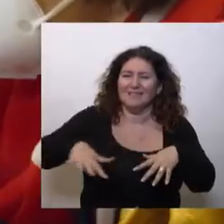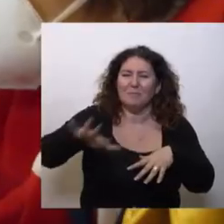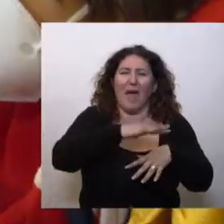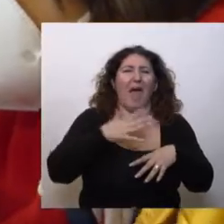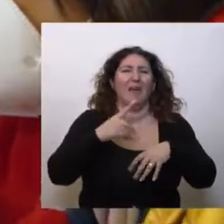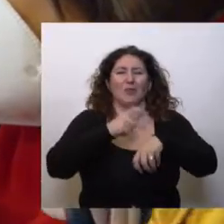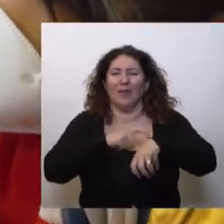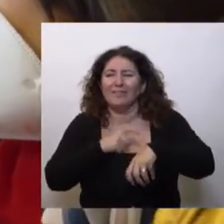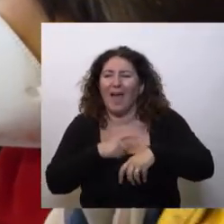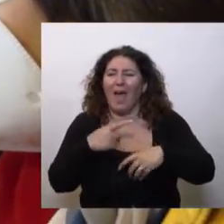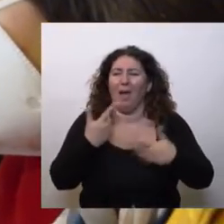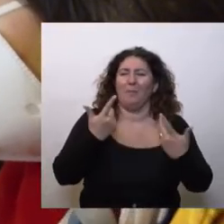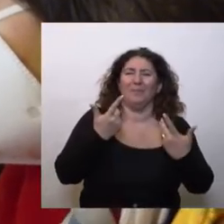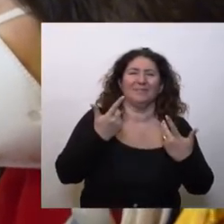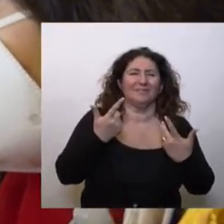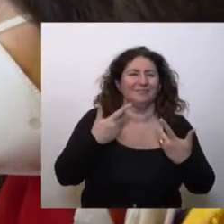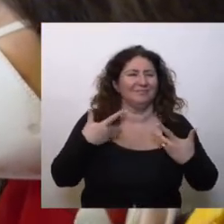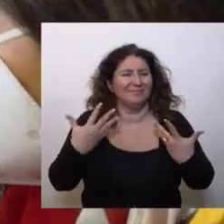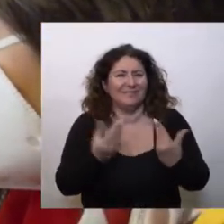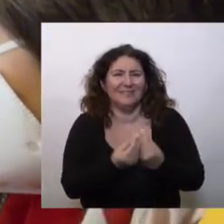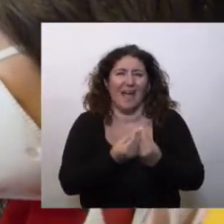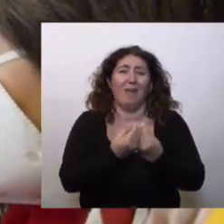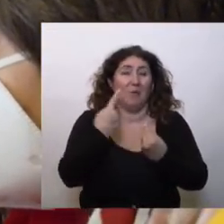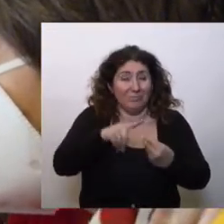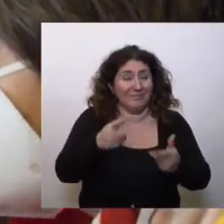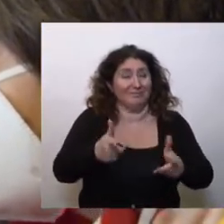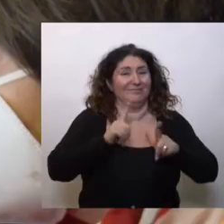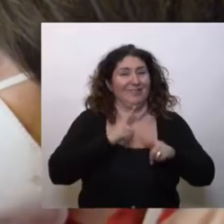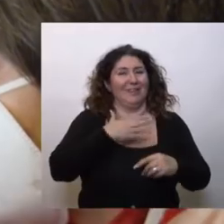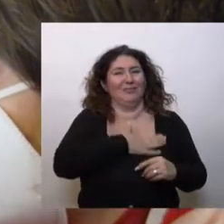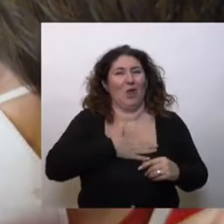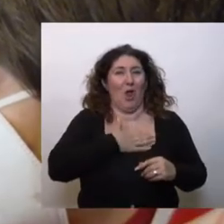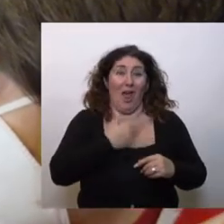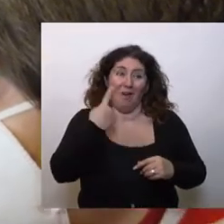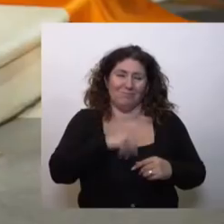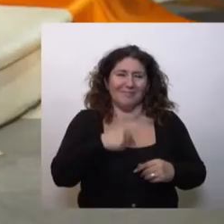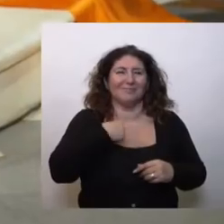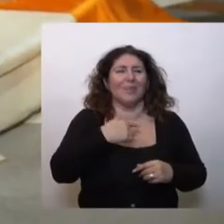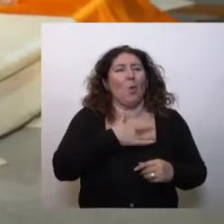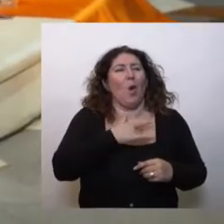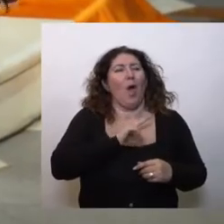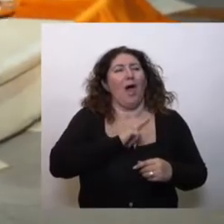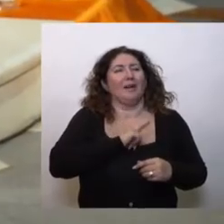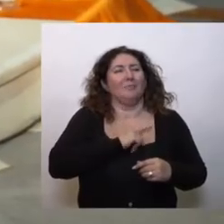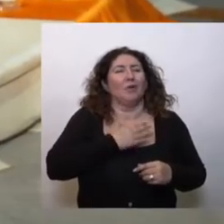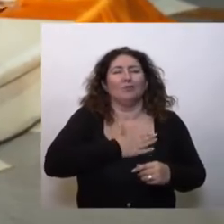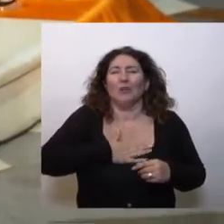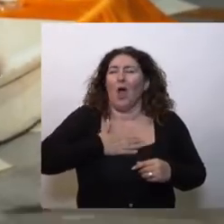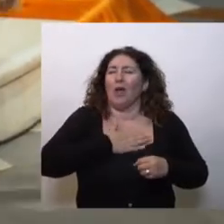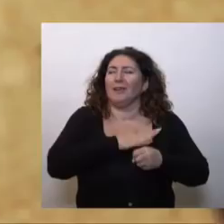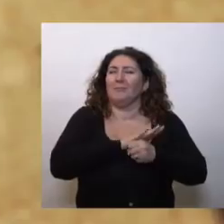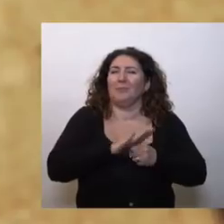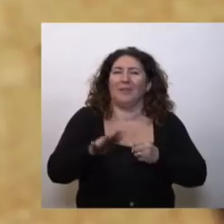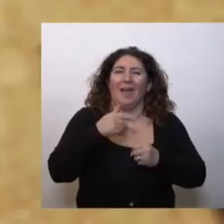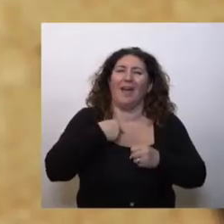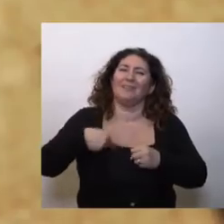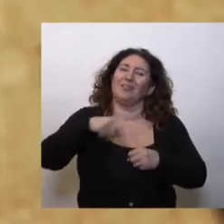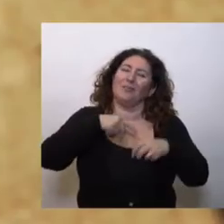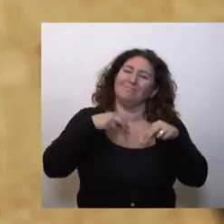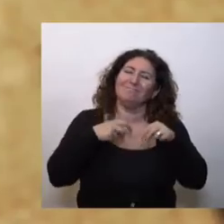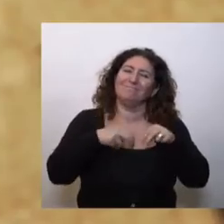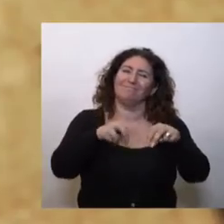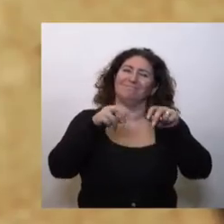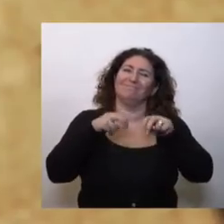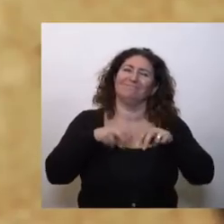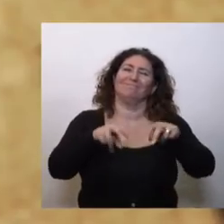anche il servizio è sicuramente occasione di gioia. Allora, con questa gioia nel cuore, camminiamo con la speranza di poterci